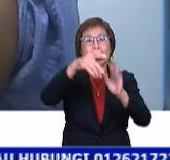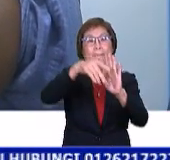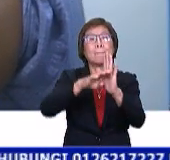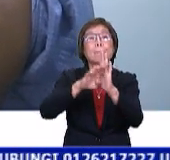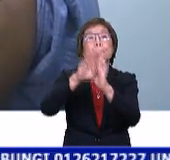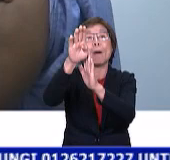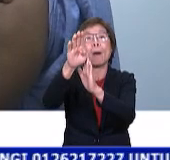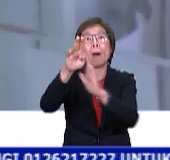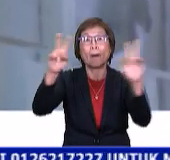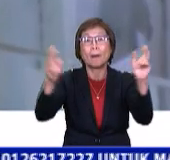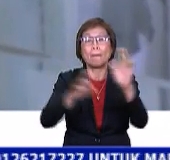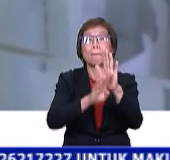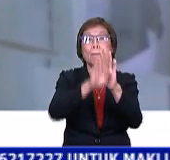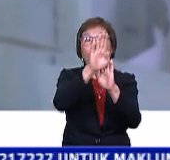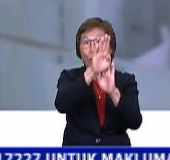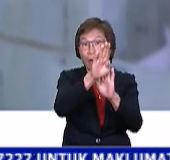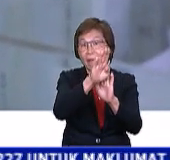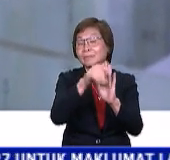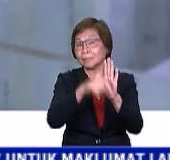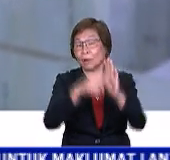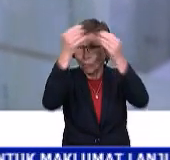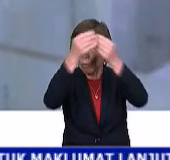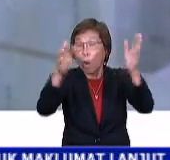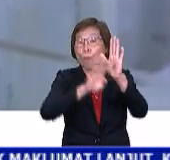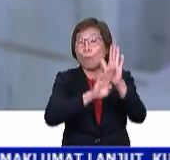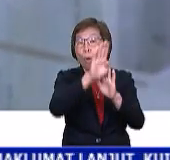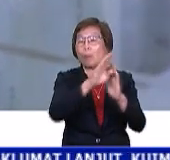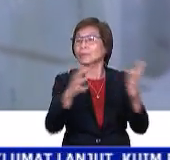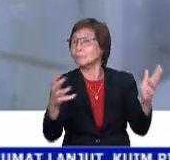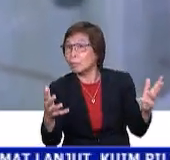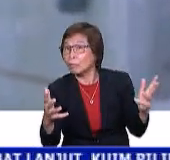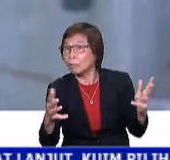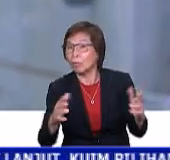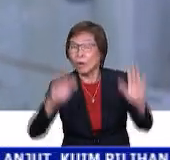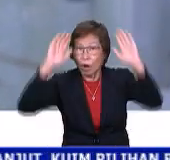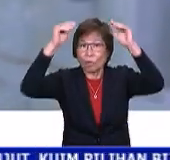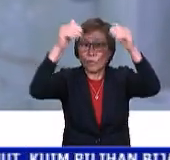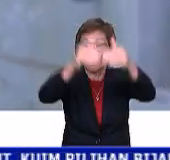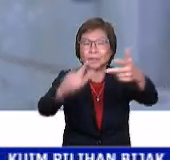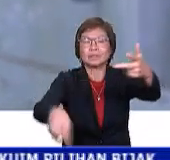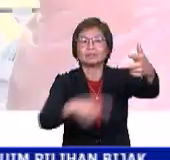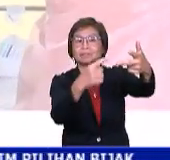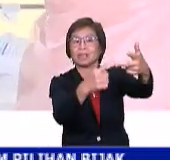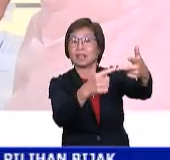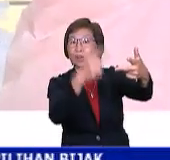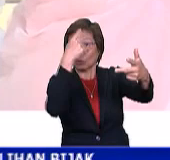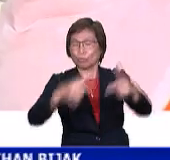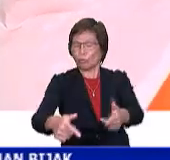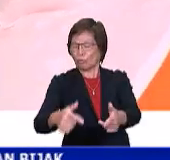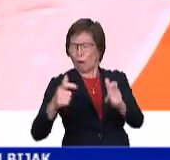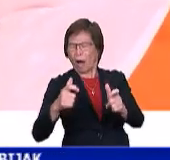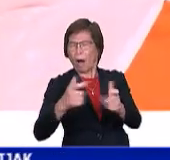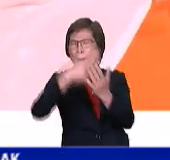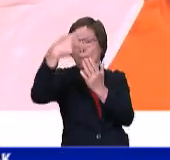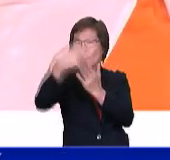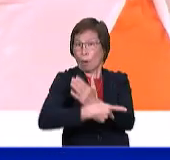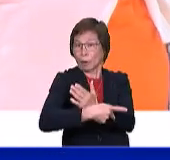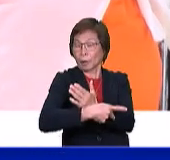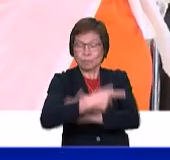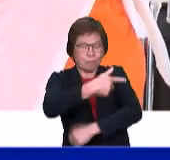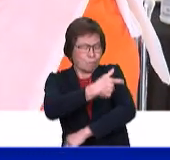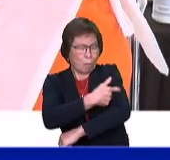rakyat dan pemulihan ekonomi atau pemulih menerusi fokus ketiga adalah untuk mempercepat program